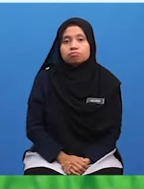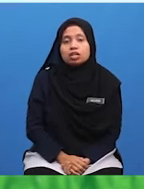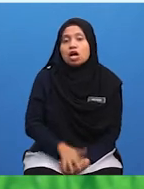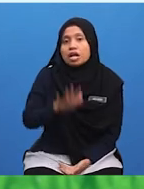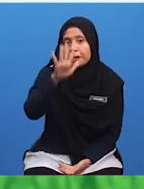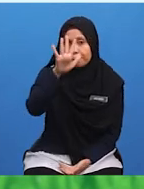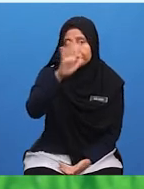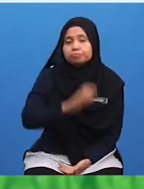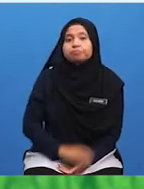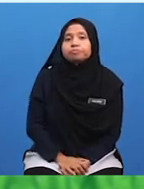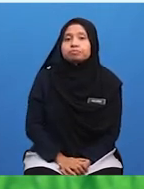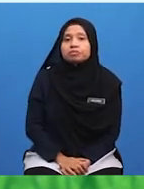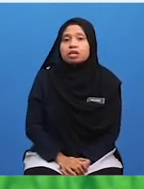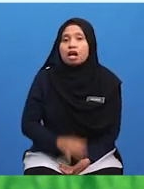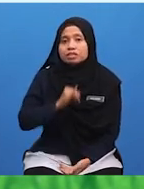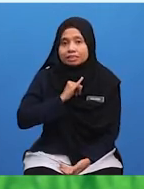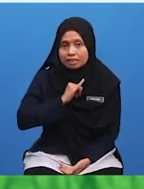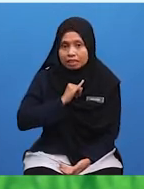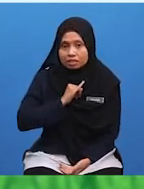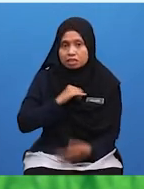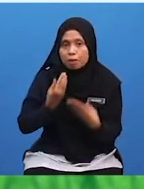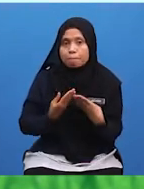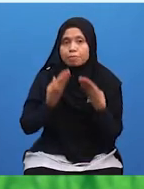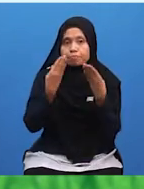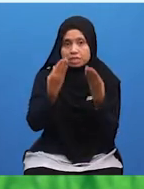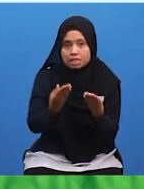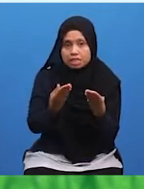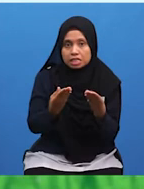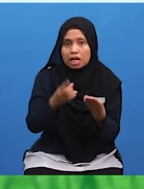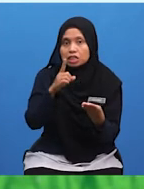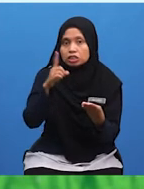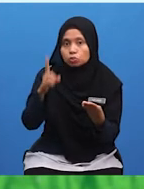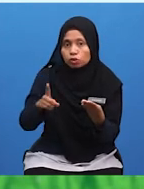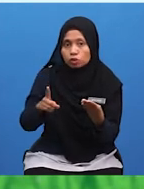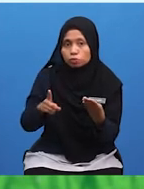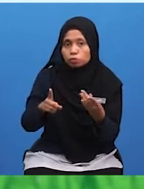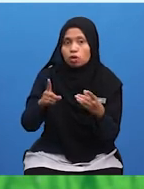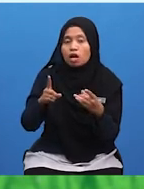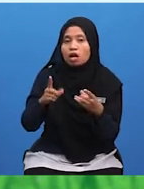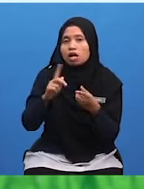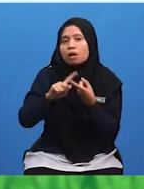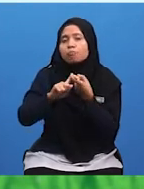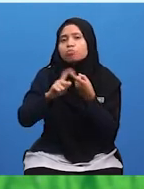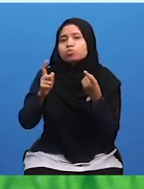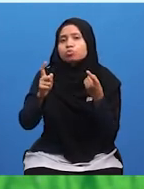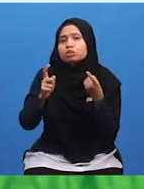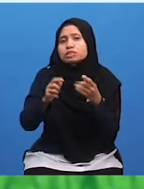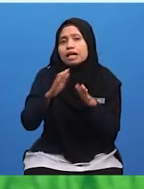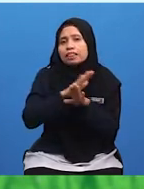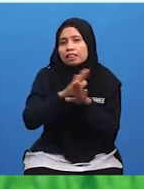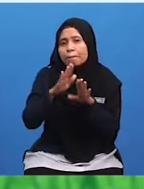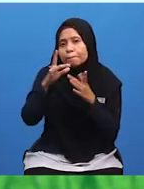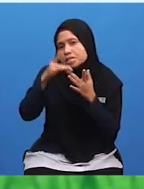Soalan 5. Saya memberi sesuatu keputusan